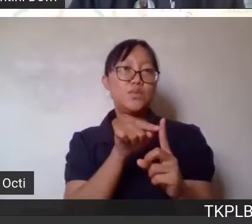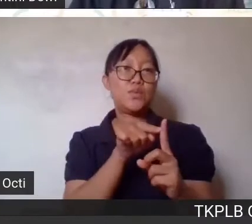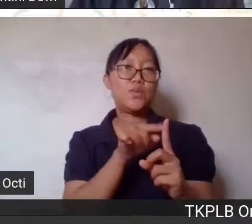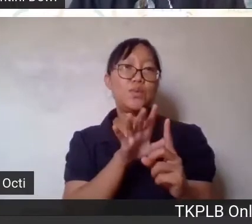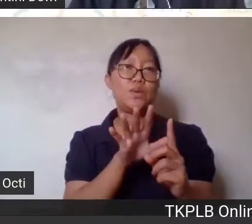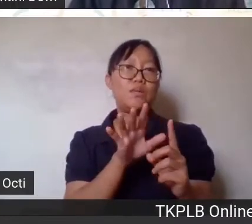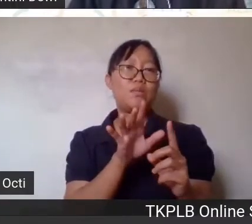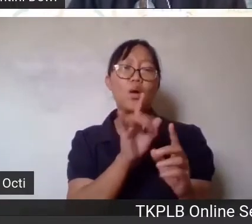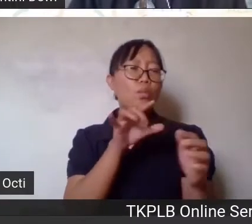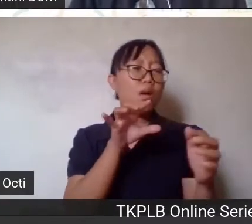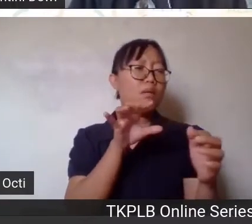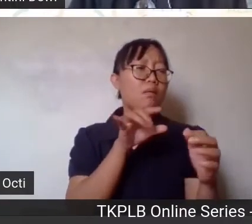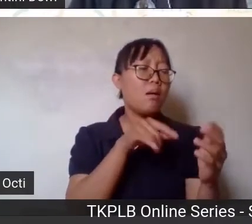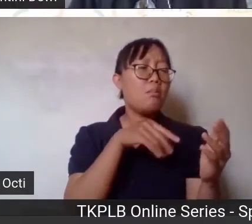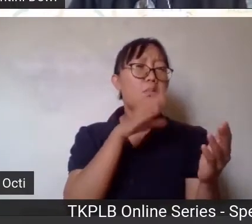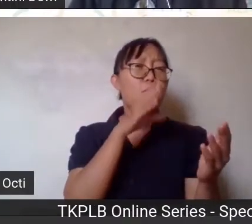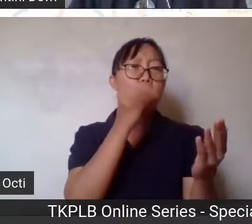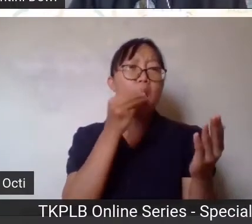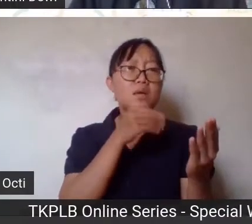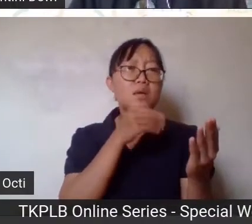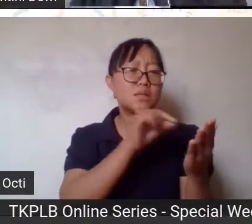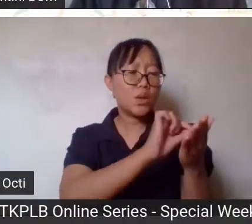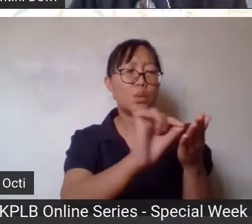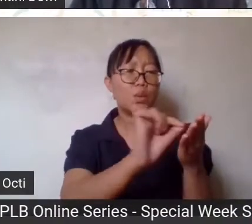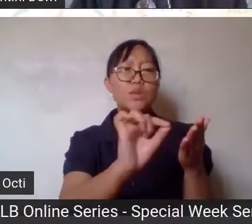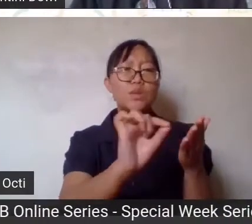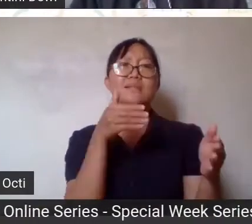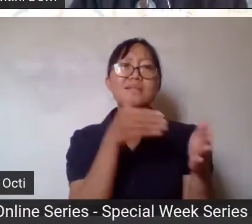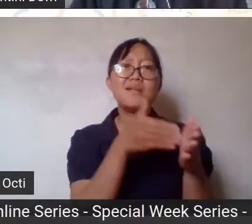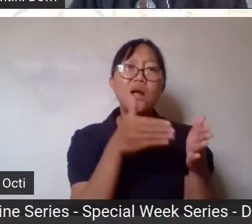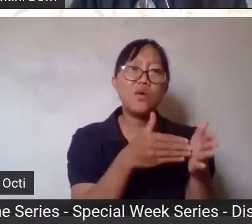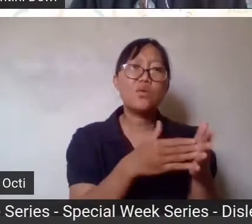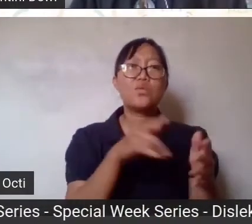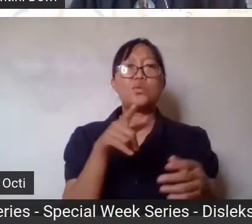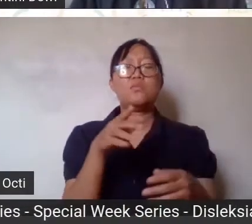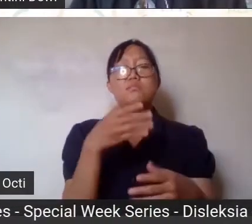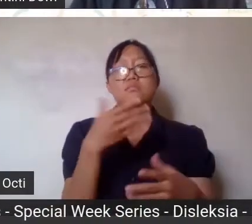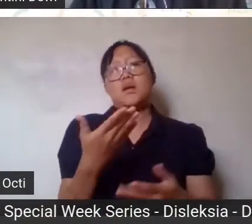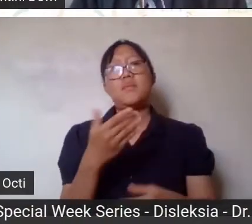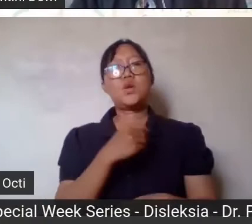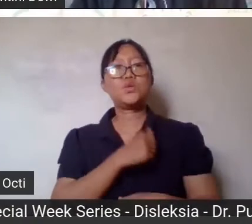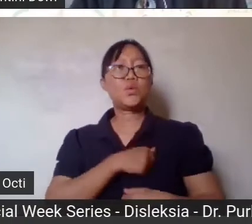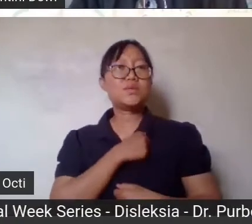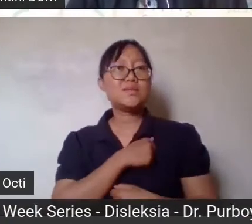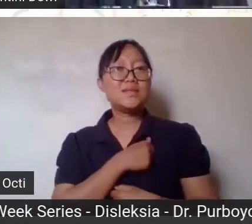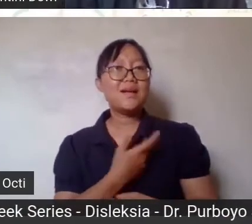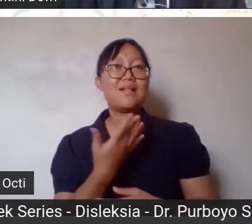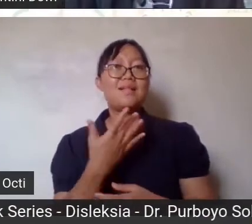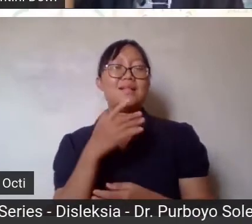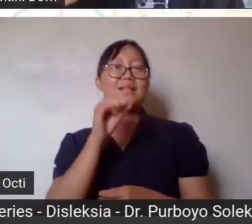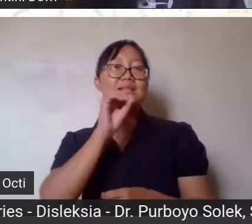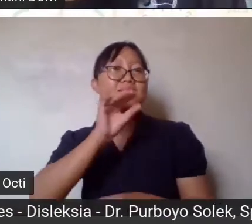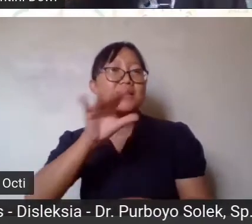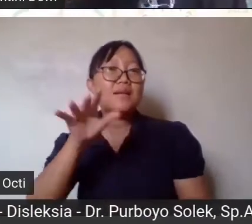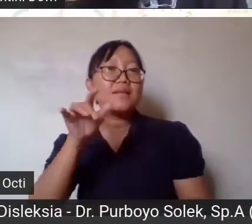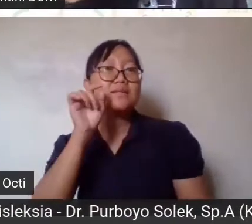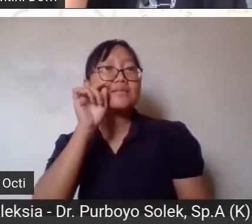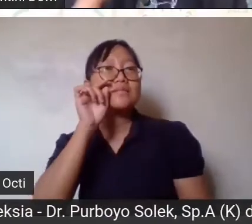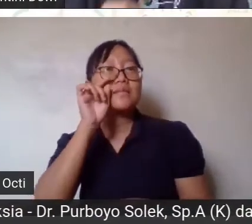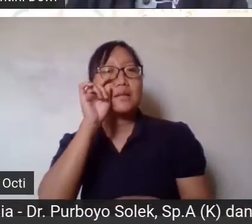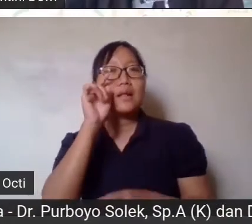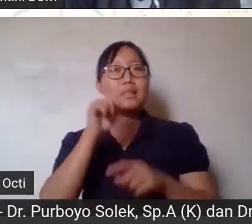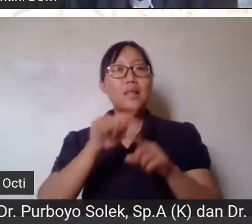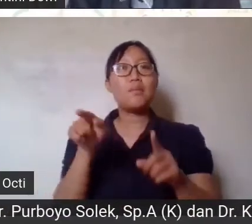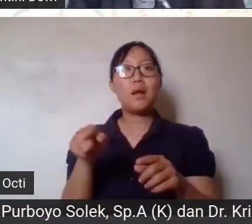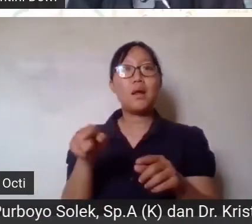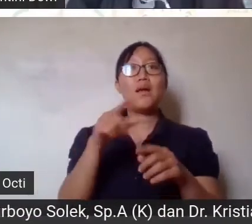bahasa sosial, atau kemudian juga bahasa lisan, tapi ada fungsi eksekutif yang terganggu. Nah, itu sama